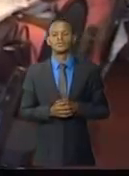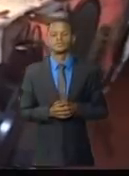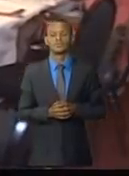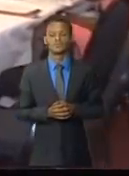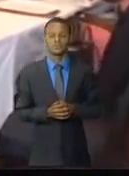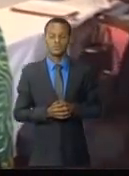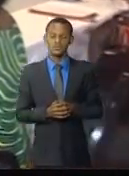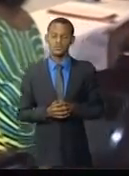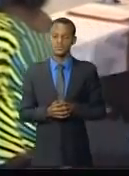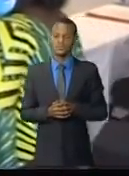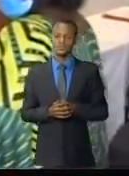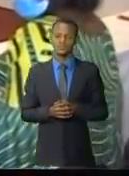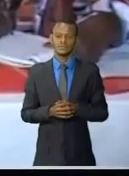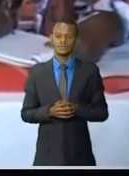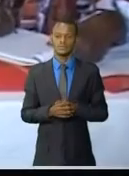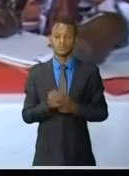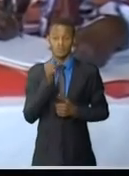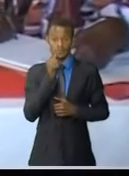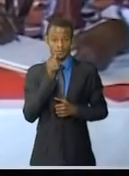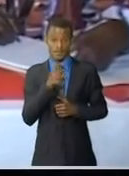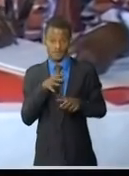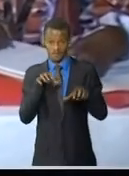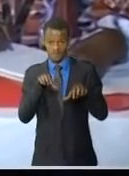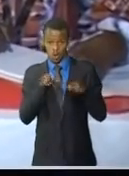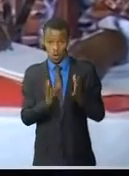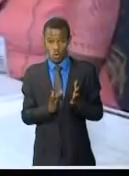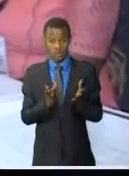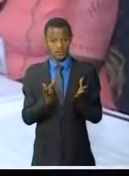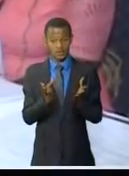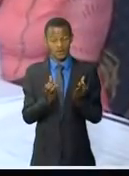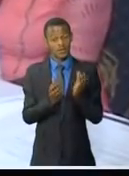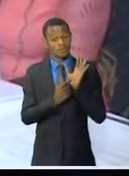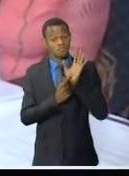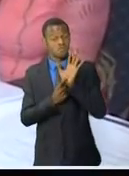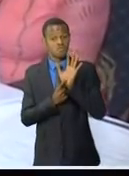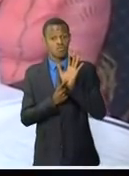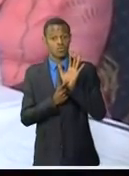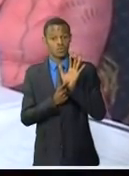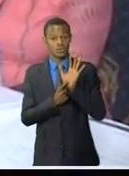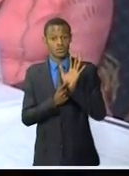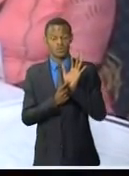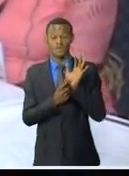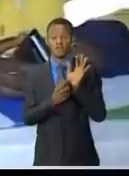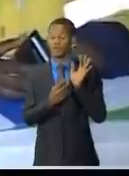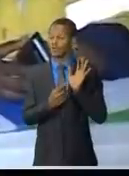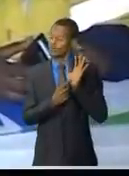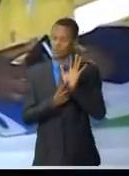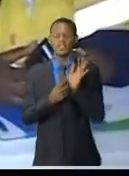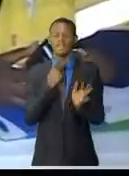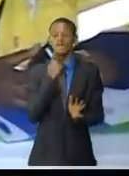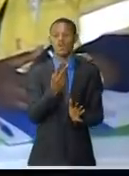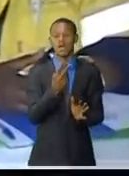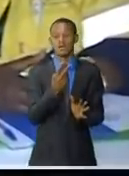Les femmes congolaises veulent une fois de plus faire entendre leur voix face aux inégalités dans le secteur des mines, pétrole et